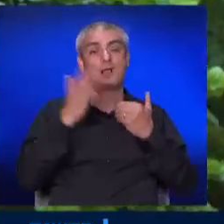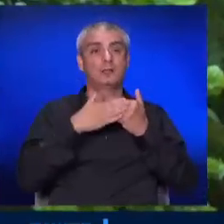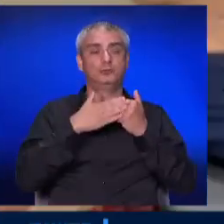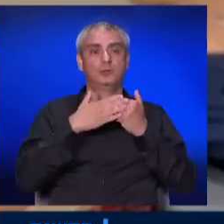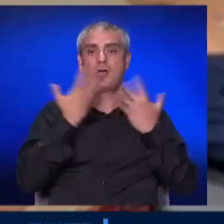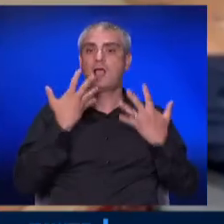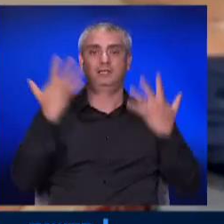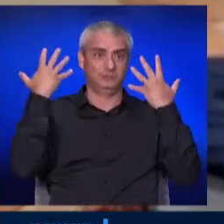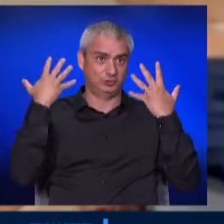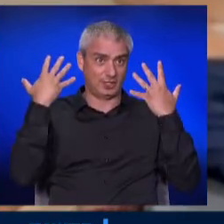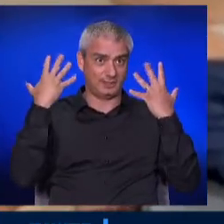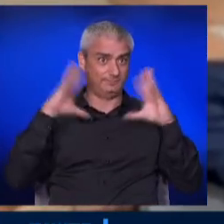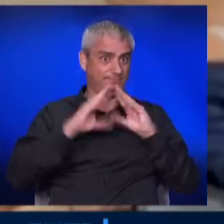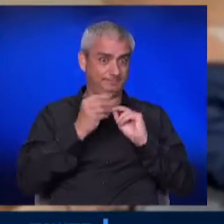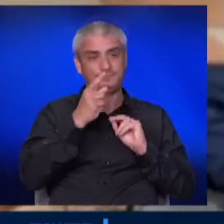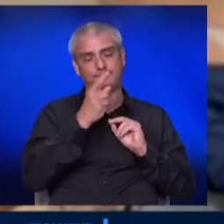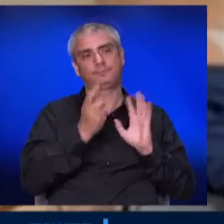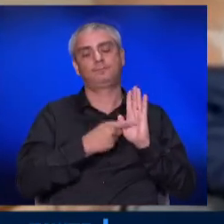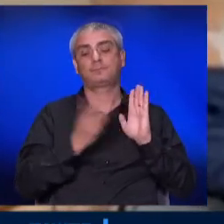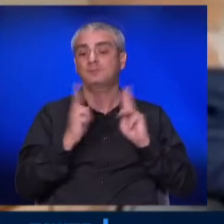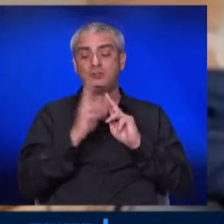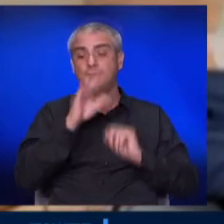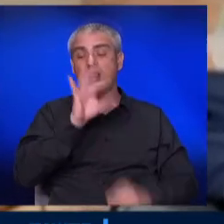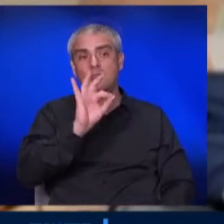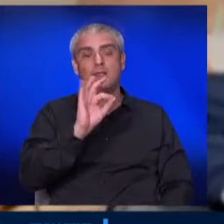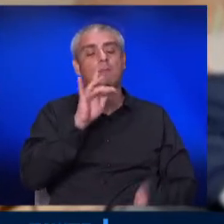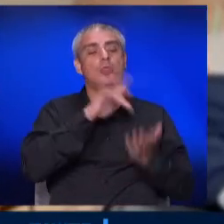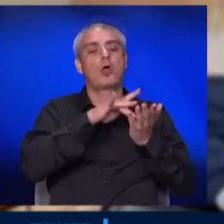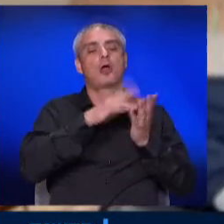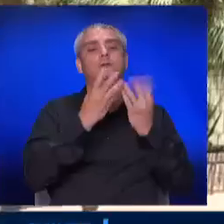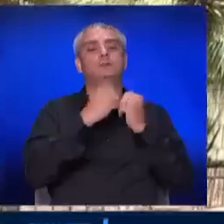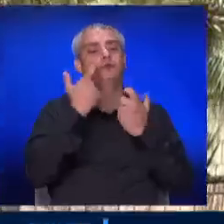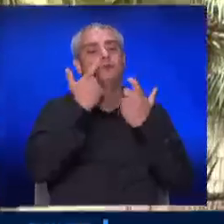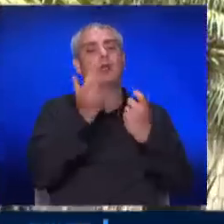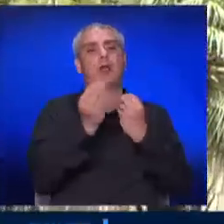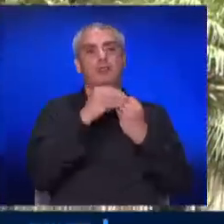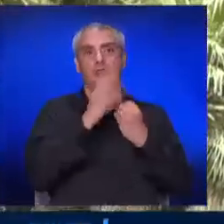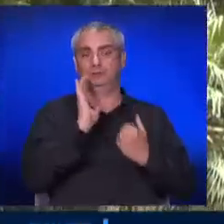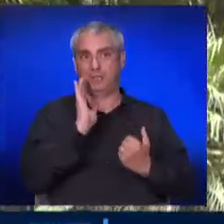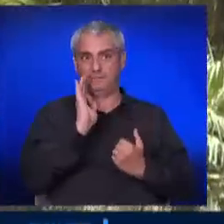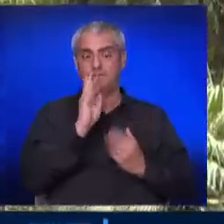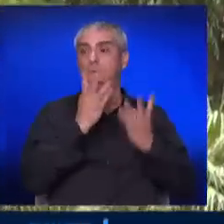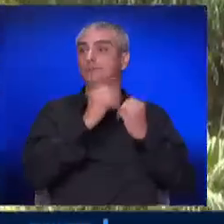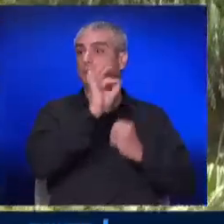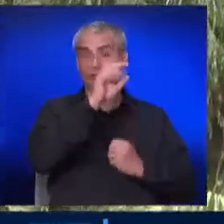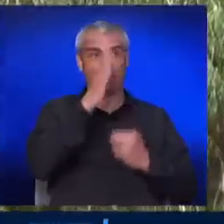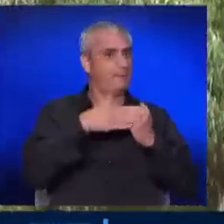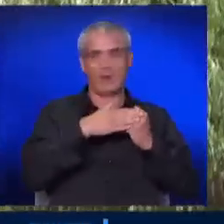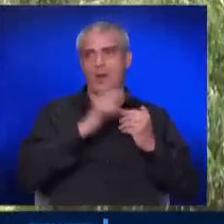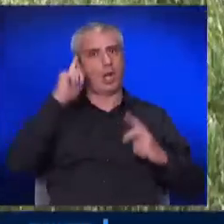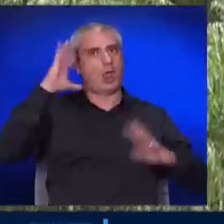בעשור האחרון. היא התנתה את פגישותיו עם ילדיהם בנוכחות בן משפחה נוסף. במשפחתו של הבא לא